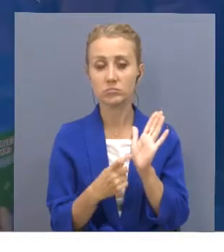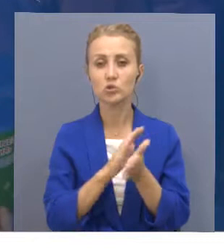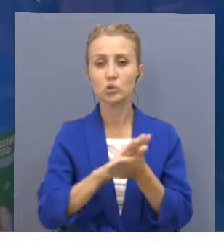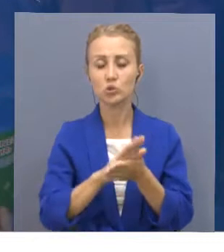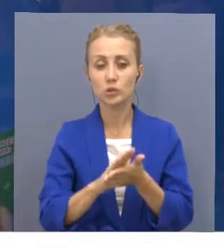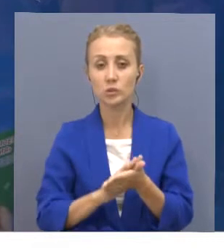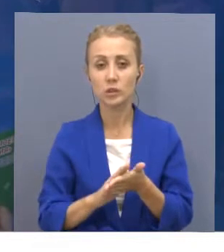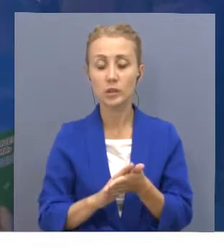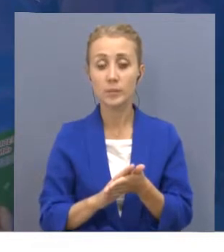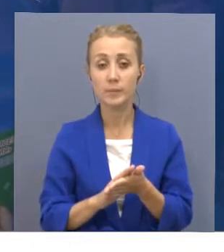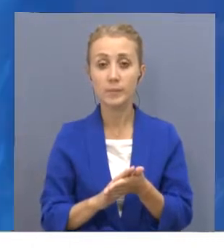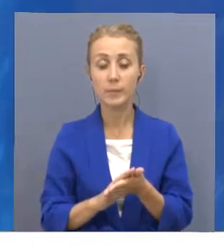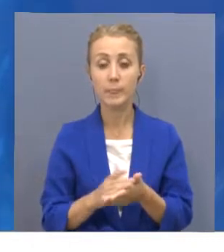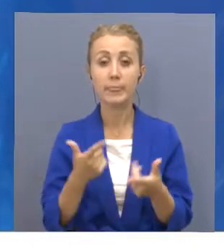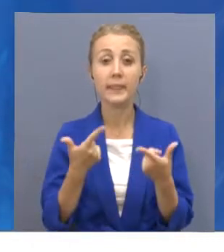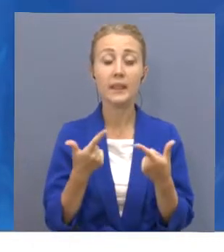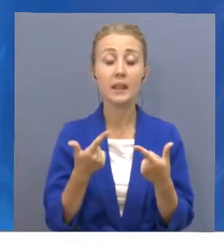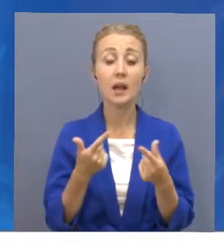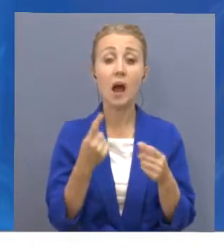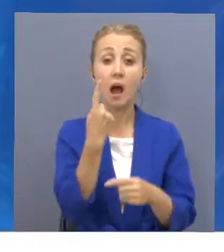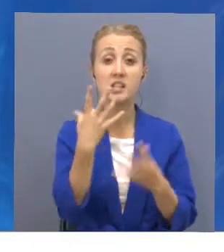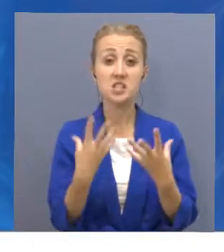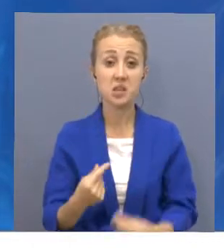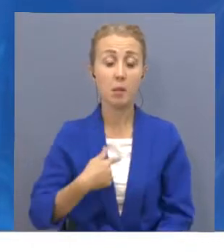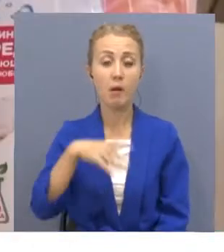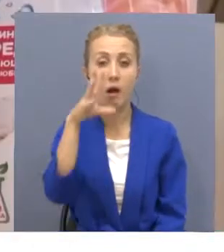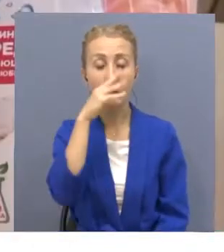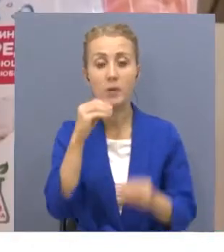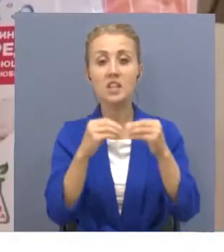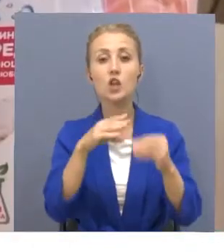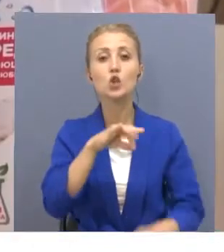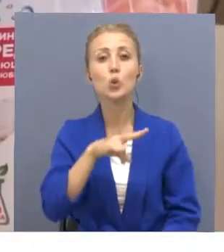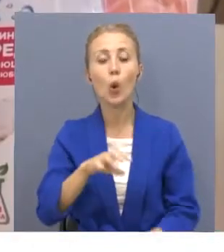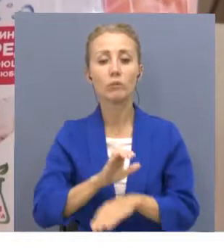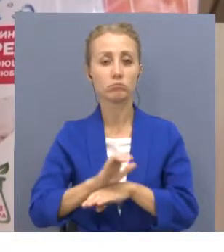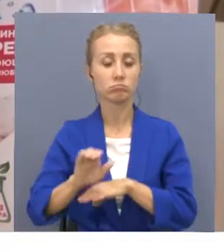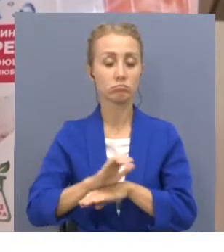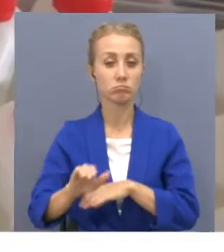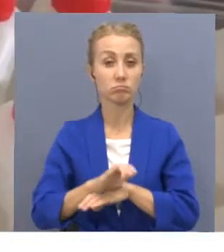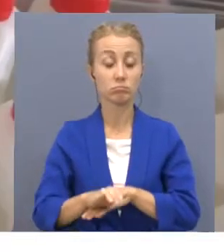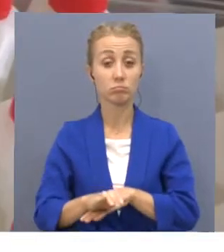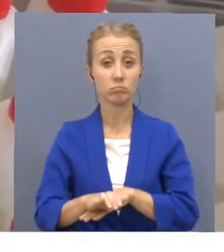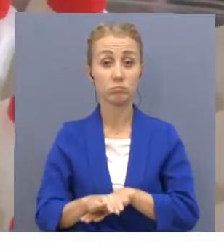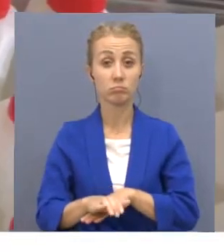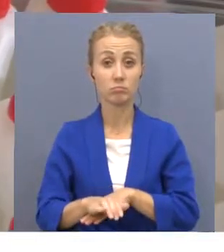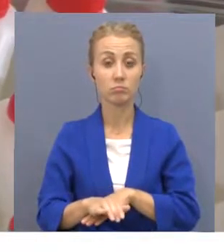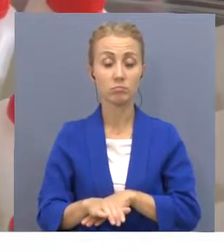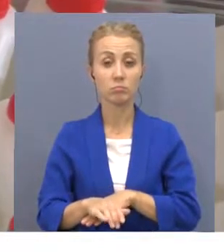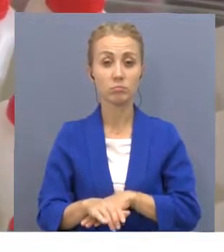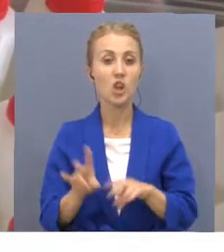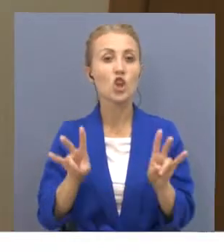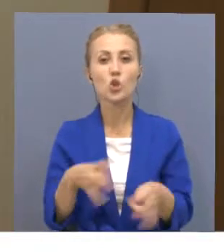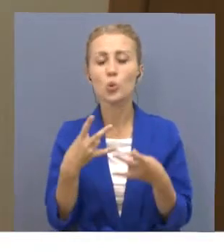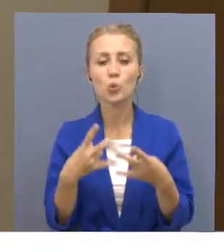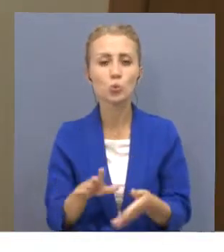Дезинфекция – способность у нас производить где-то до 10 тонн в день. Ее преимущество в том, во-первых, что она биоразлагаема, не нужно